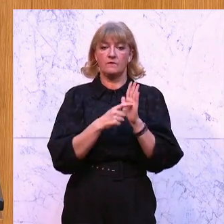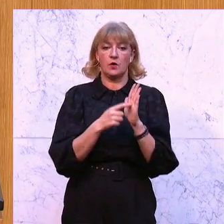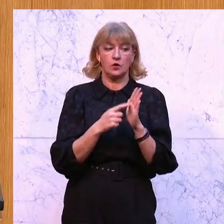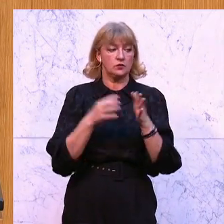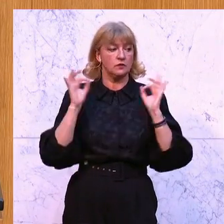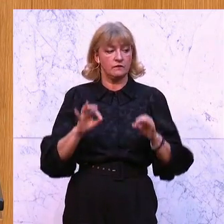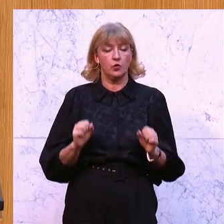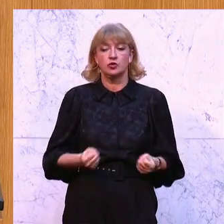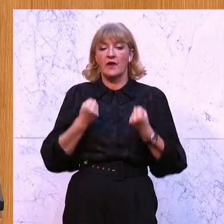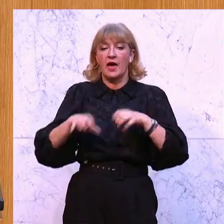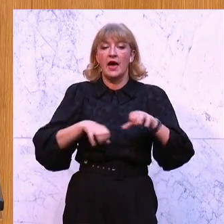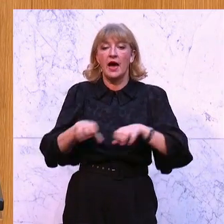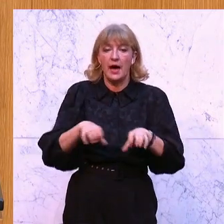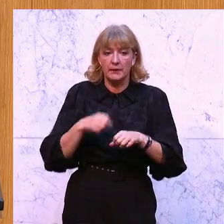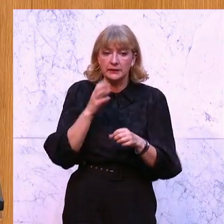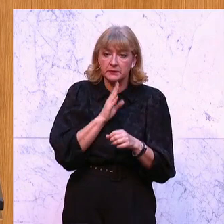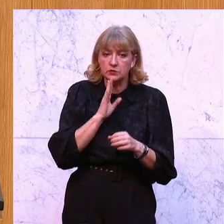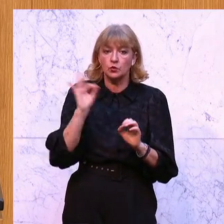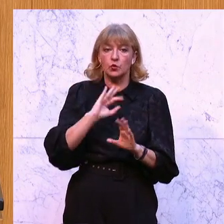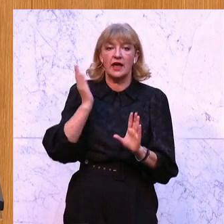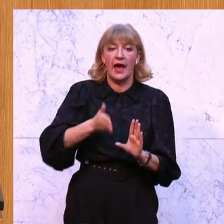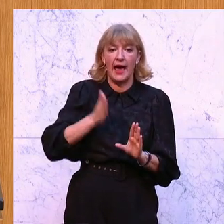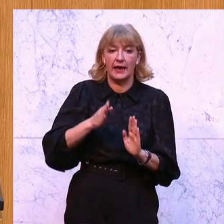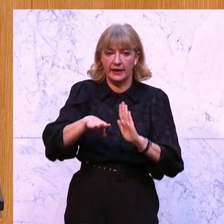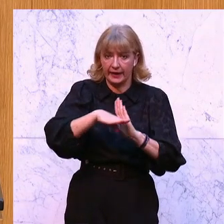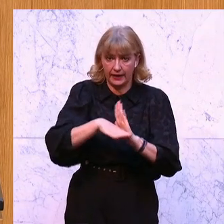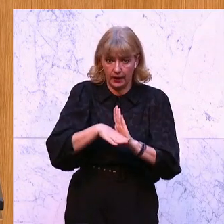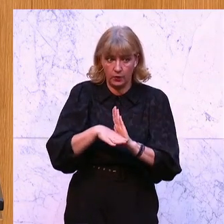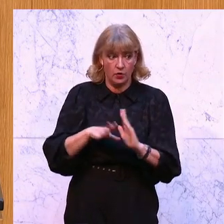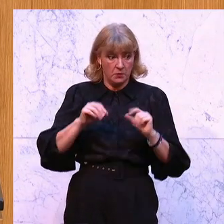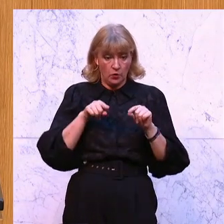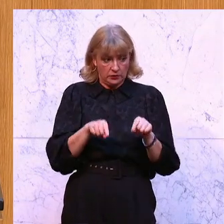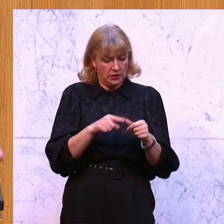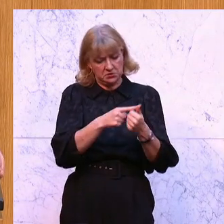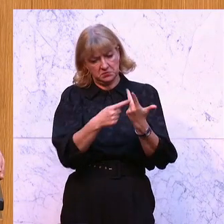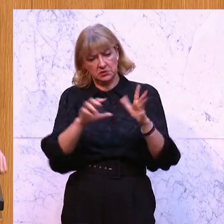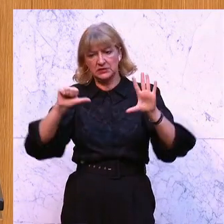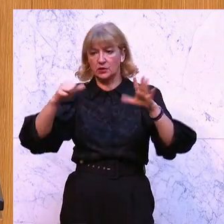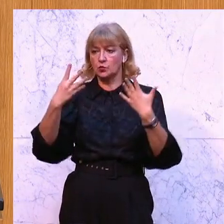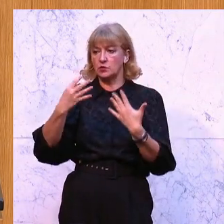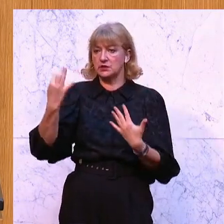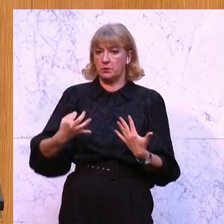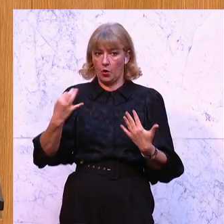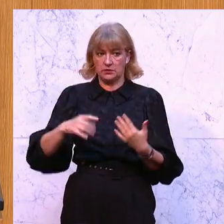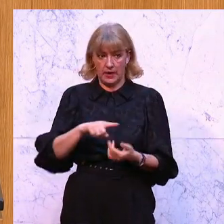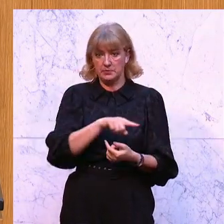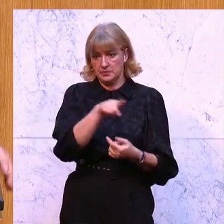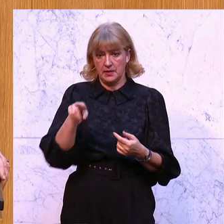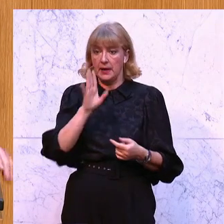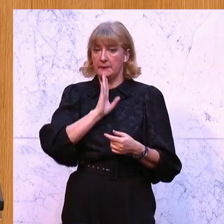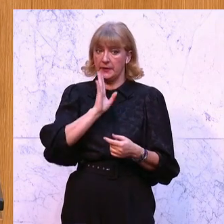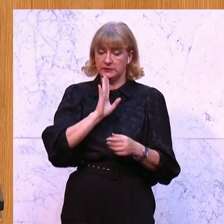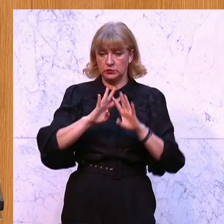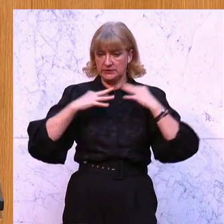für die Schwerarbeitspension oder die Hackler-Regelung. Das heißt, für diese Gruppen, und das sind, glaube ich, 96% ungefähr der